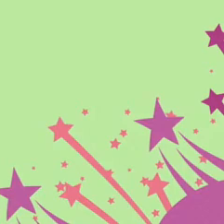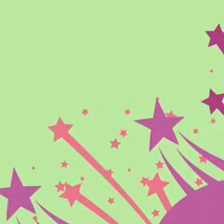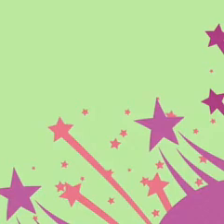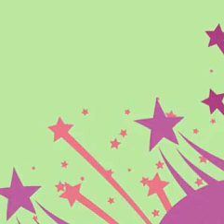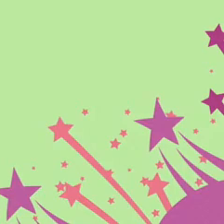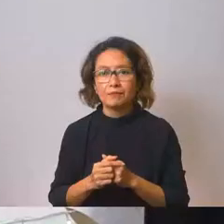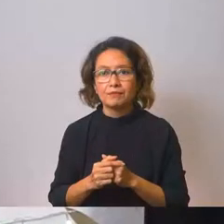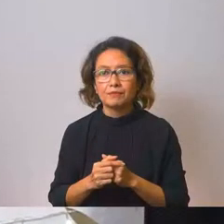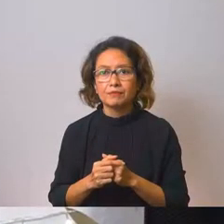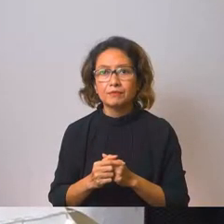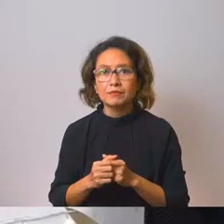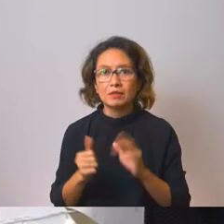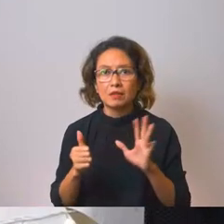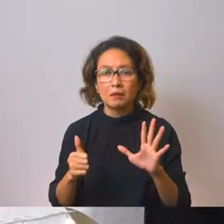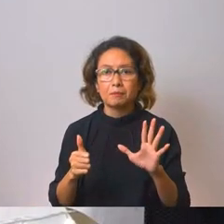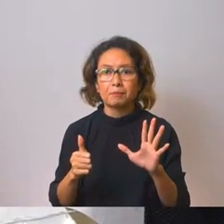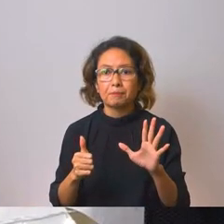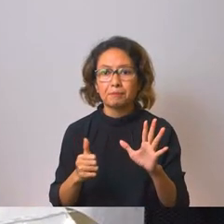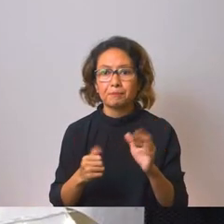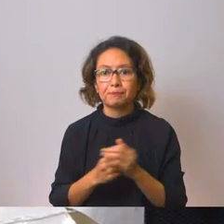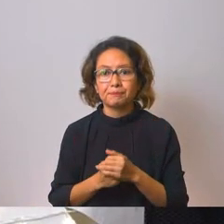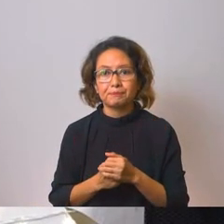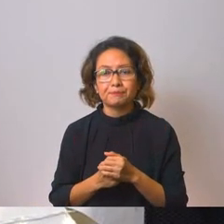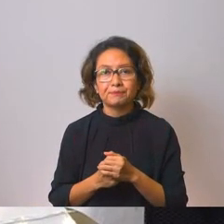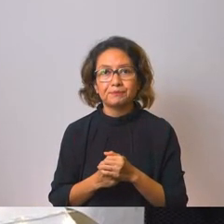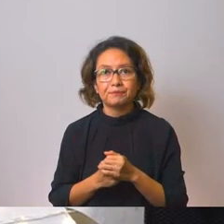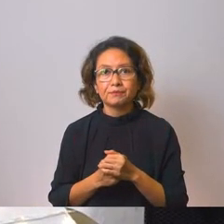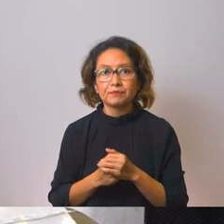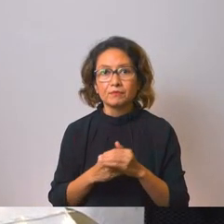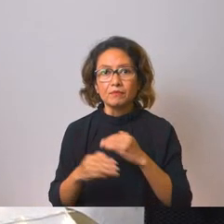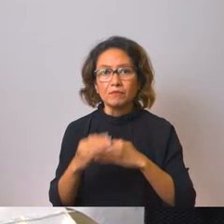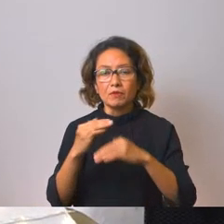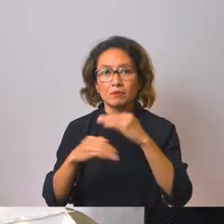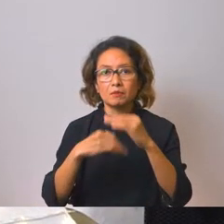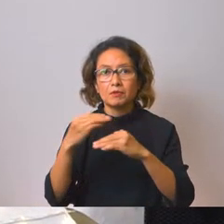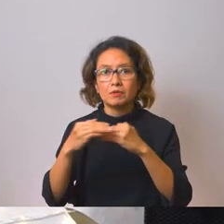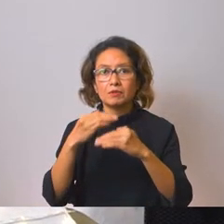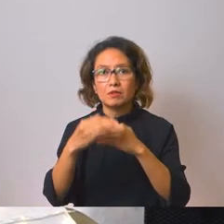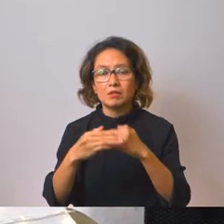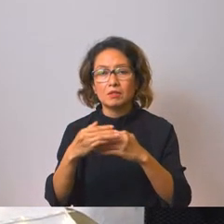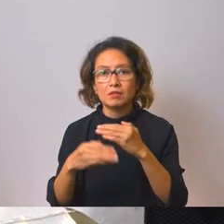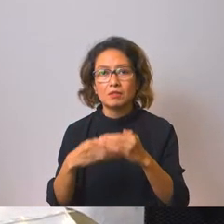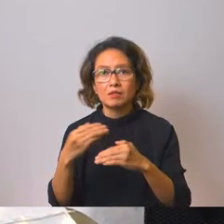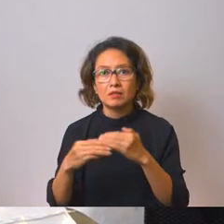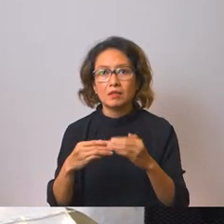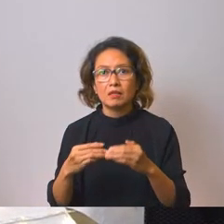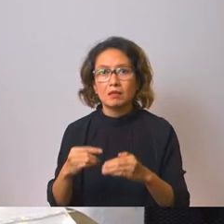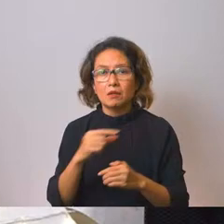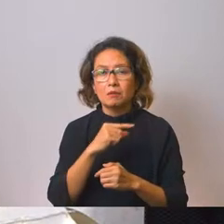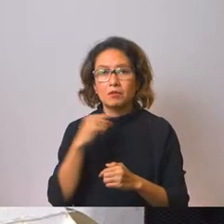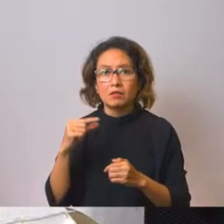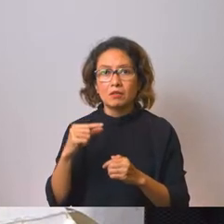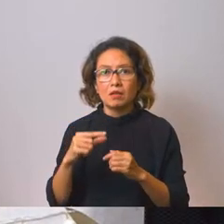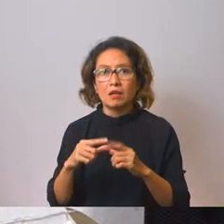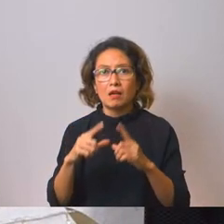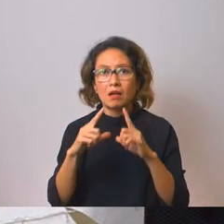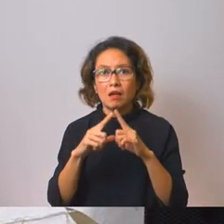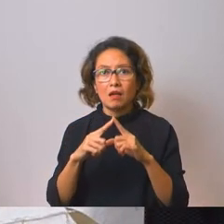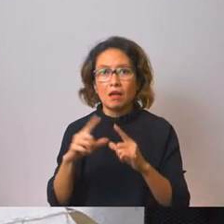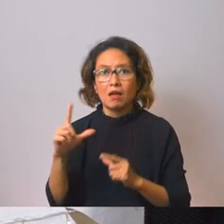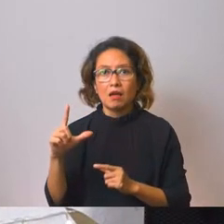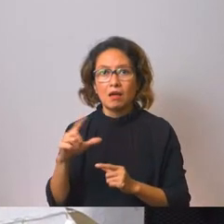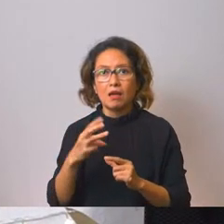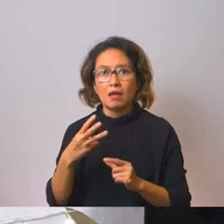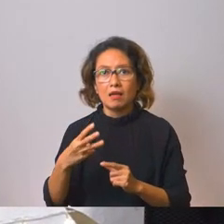Keenam, proses kependetaan Penatua Alexardo Cesario. Puji syukur